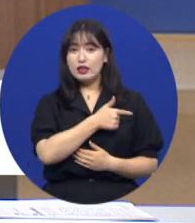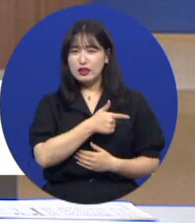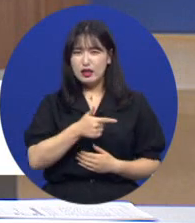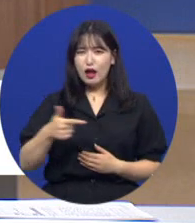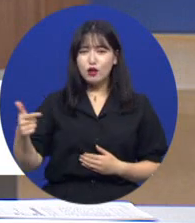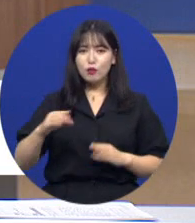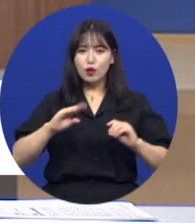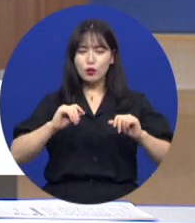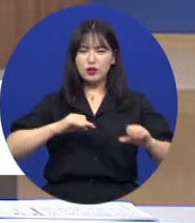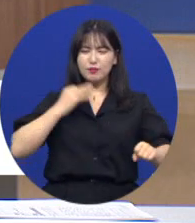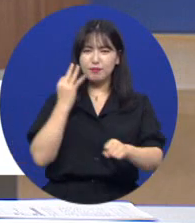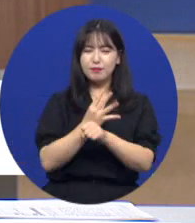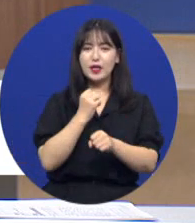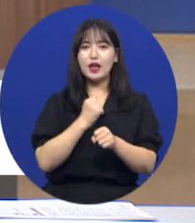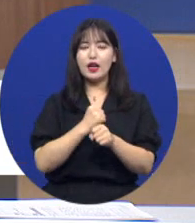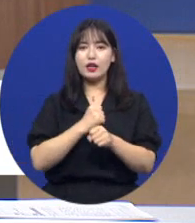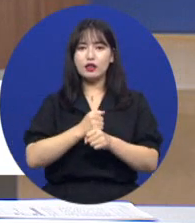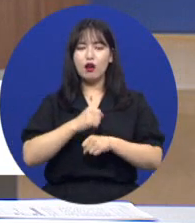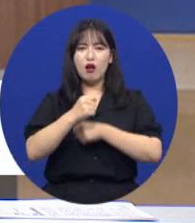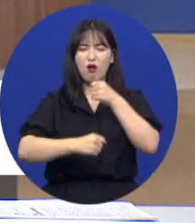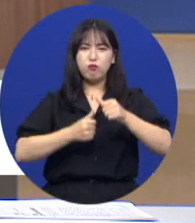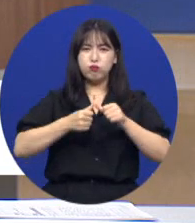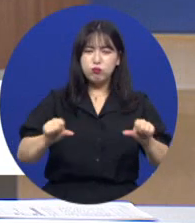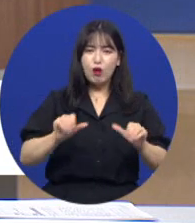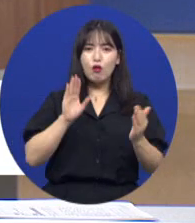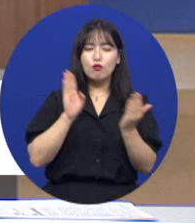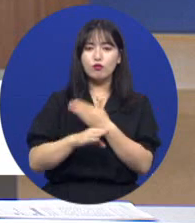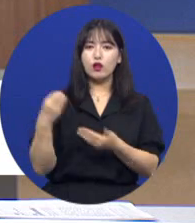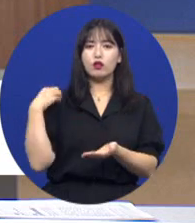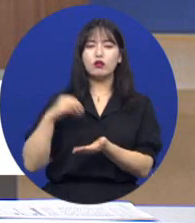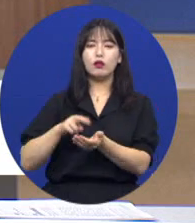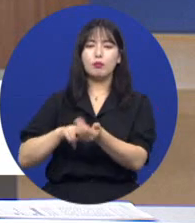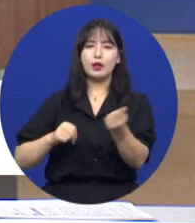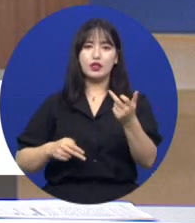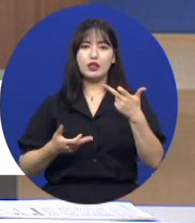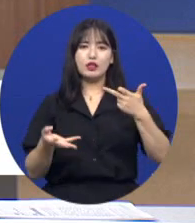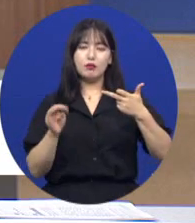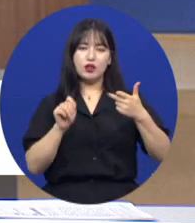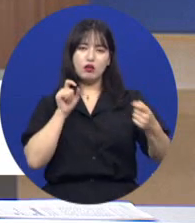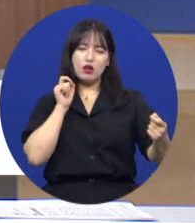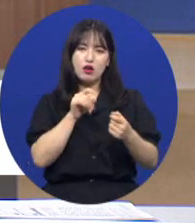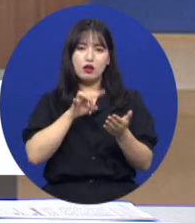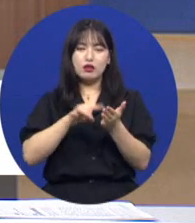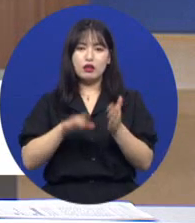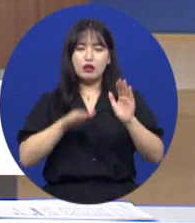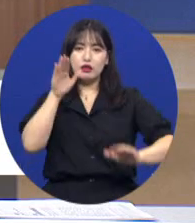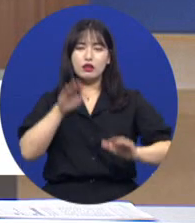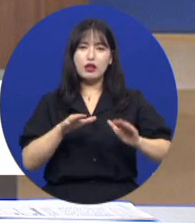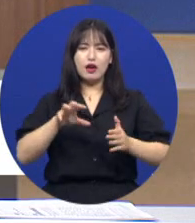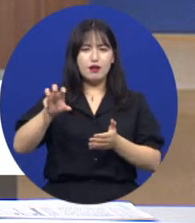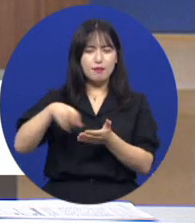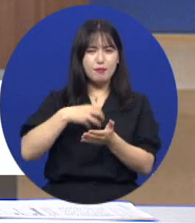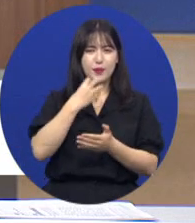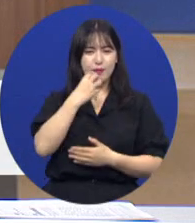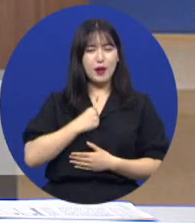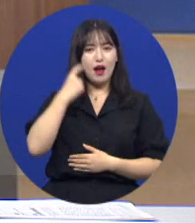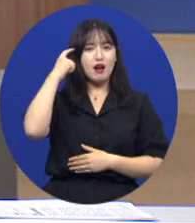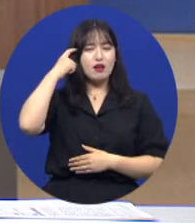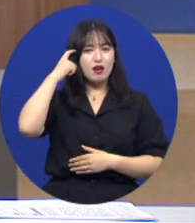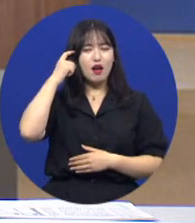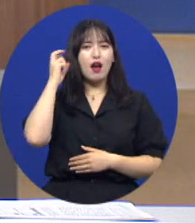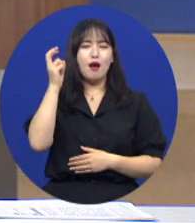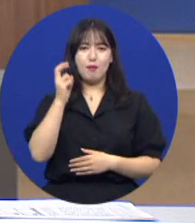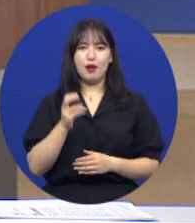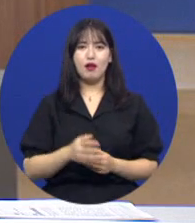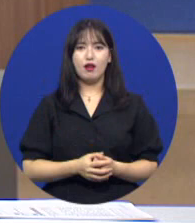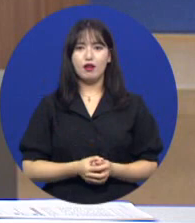토지를 사들여 무단 훼손 한 뒤 되팔아 17억 원에 가까운 시세 차에 그 챙기려 했던 것으로 보입니다 이 따끔